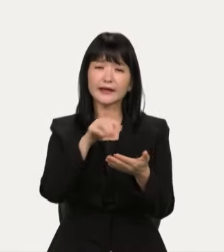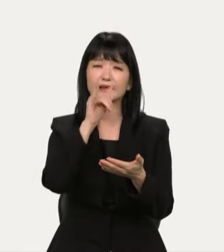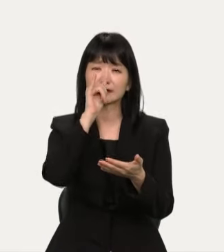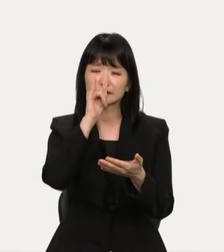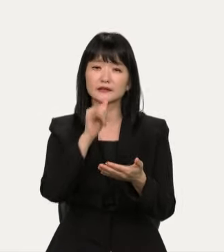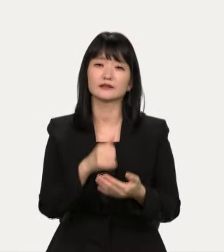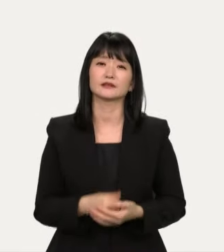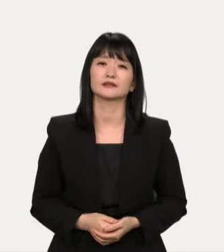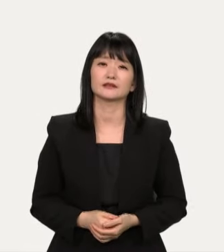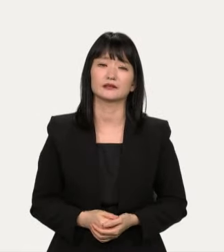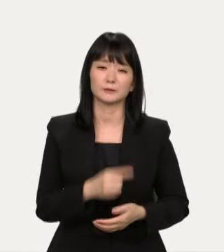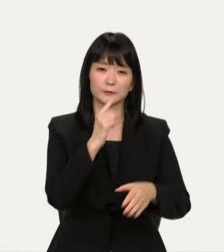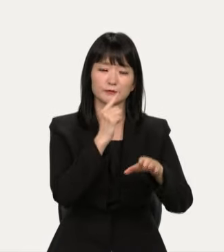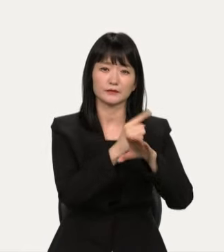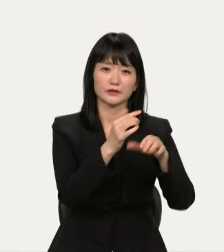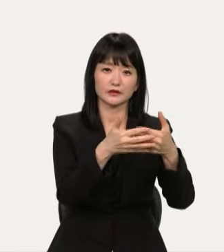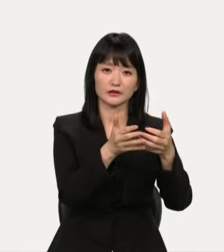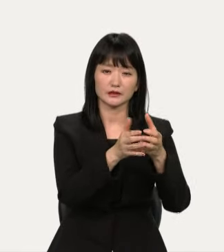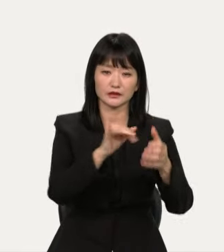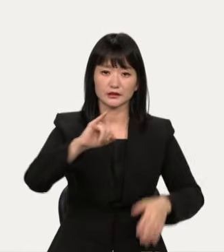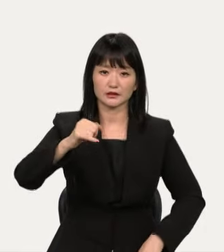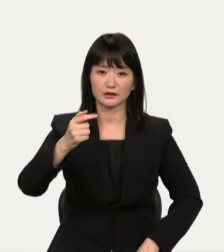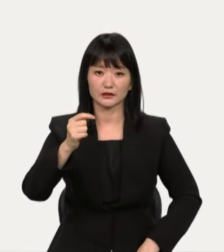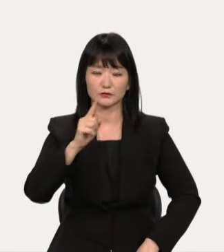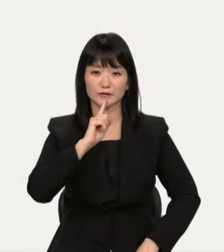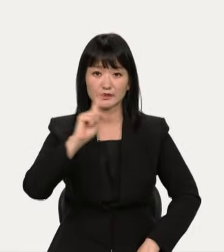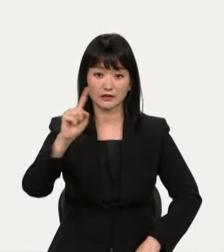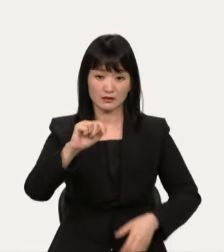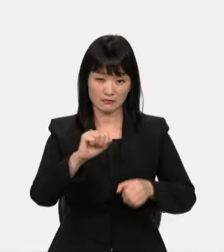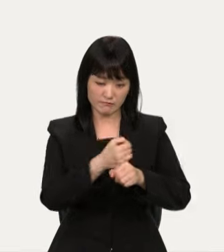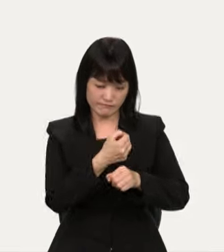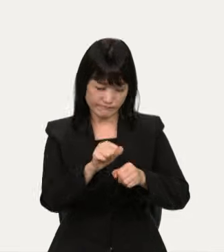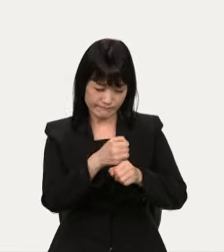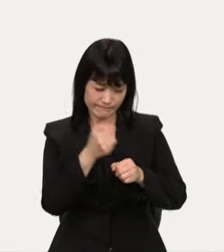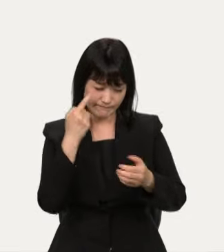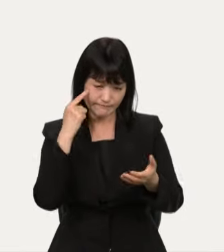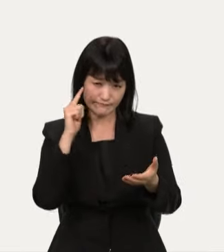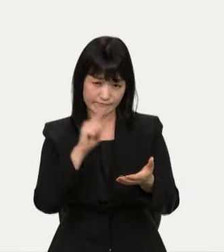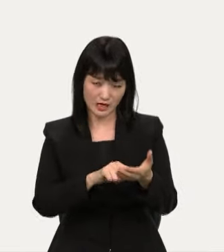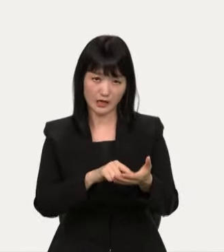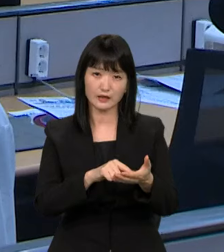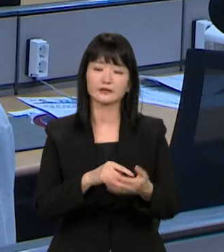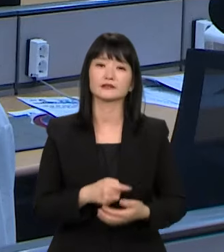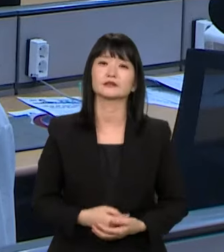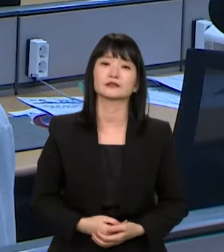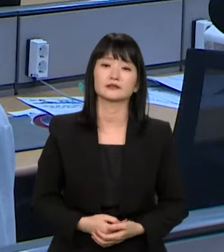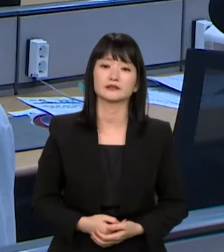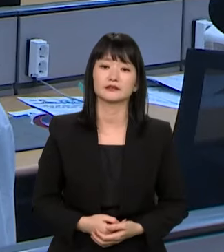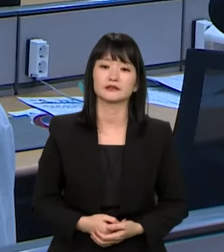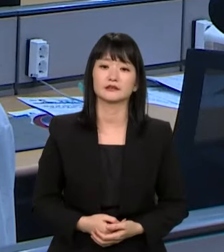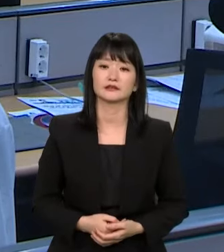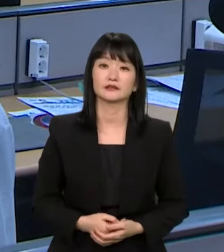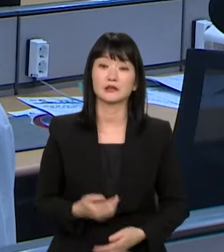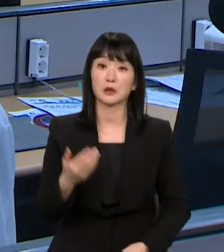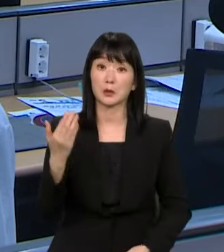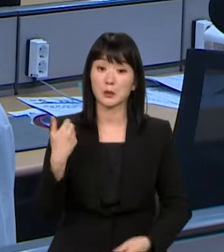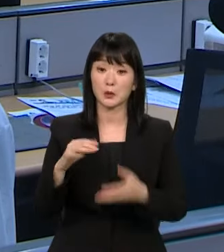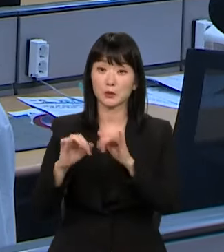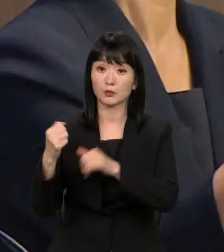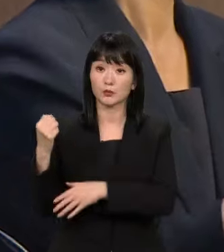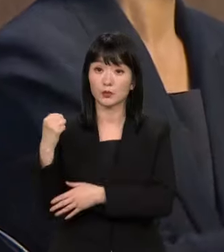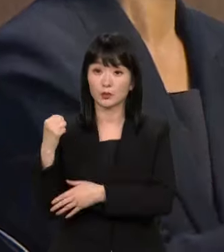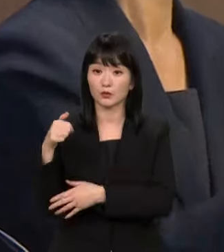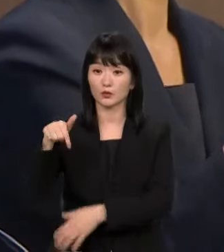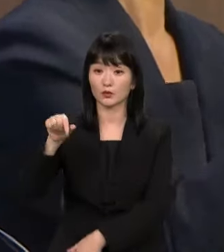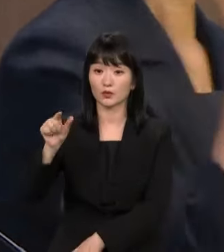증언했다면서 민주당과 JTBC의 제보 공작 실체가 드러나고 있다고도 했습니다. 앞서 국민의힘